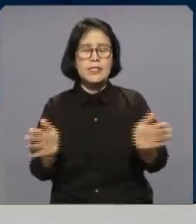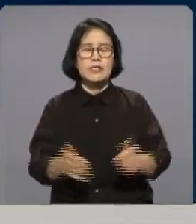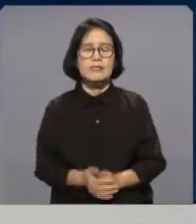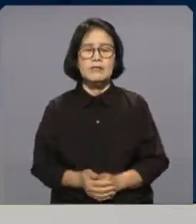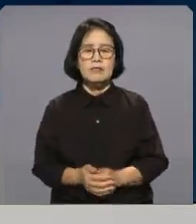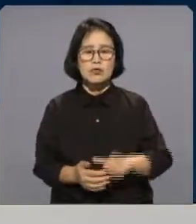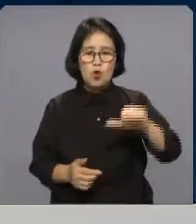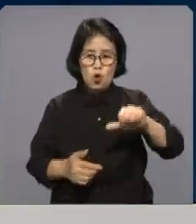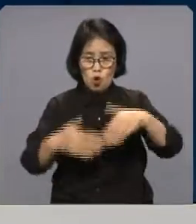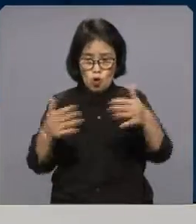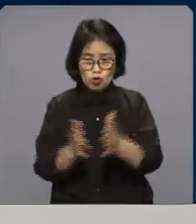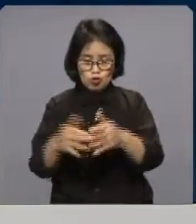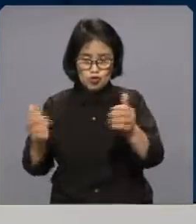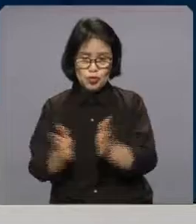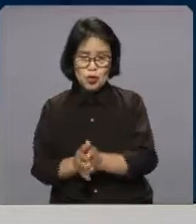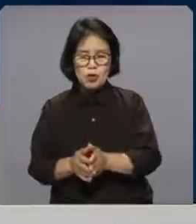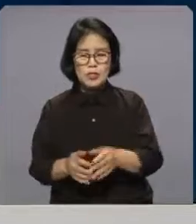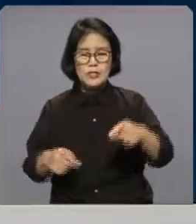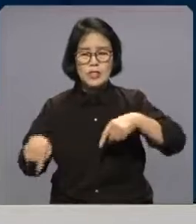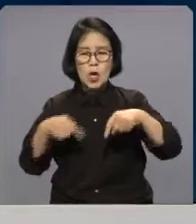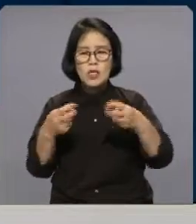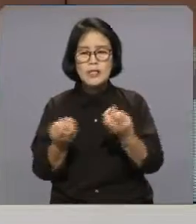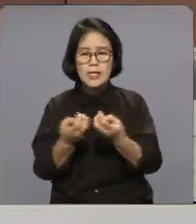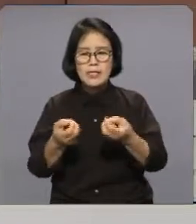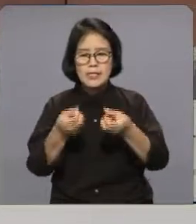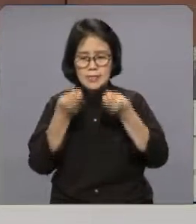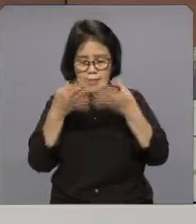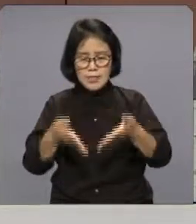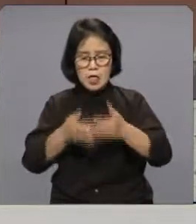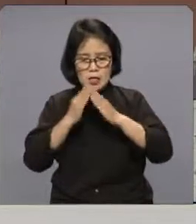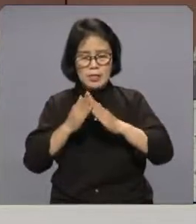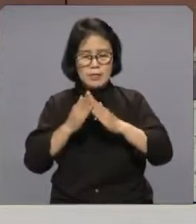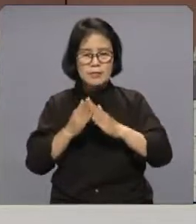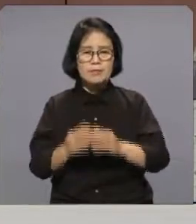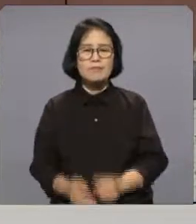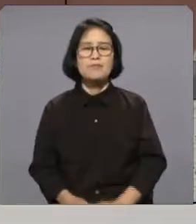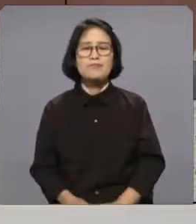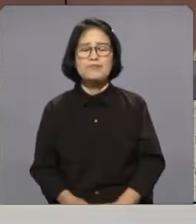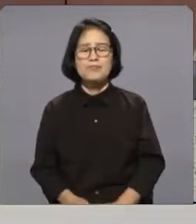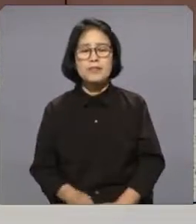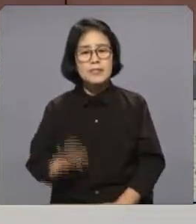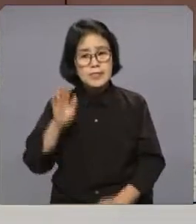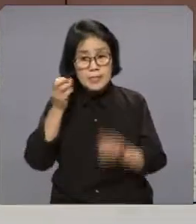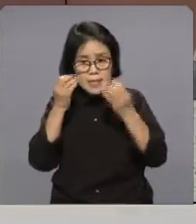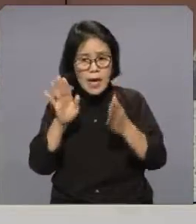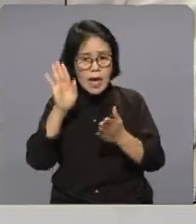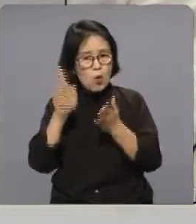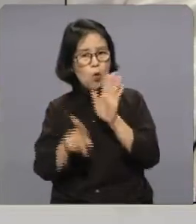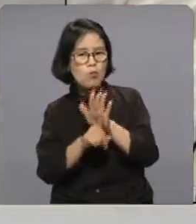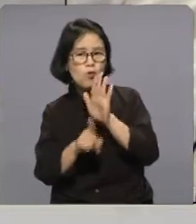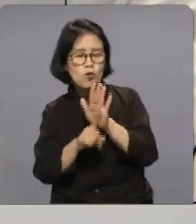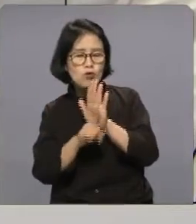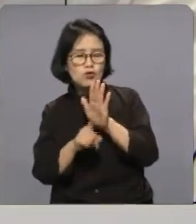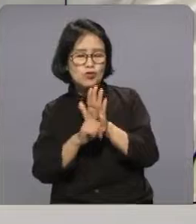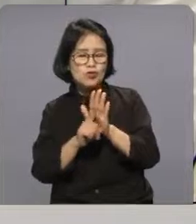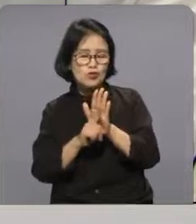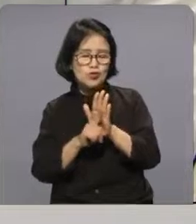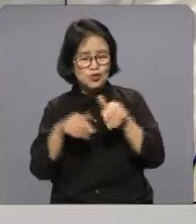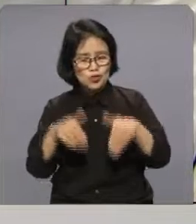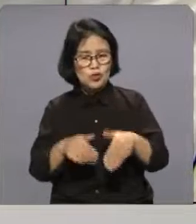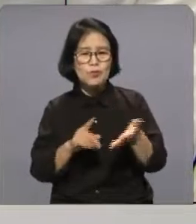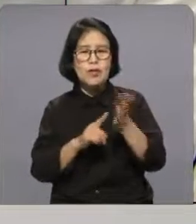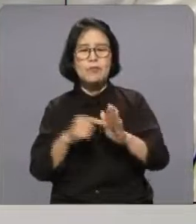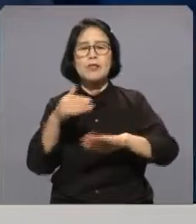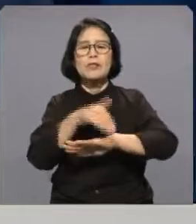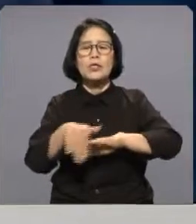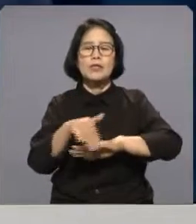5수석 체제에서 정책기획수석을 신설하는 방안을 검토 중입니다. 조만간 새 홍보수석도 발표할 예정입니다. 계속해서